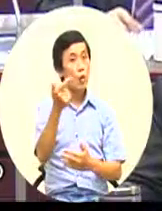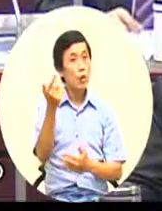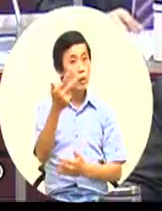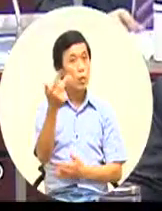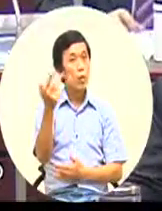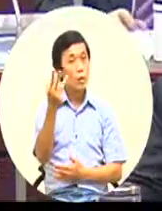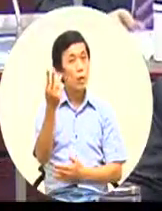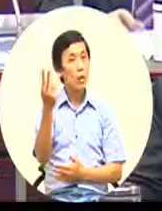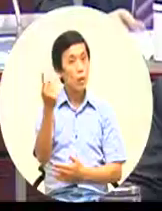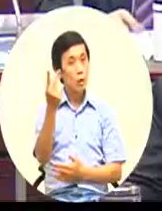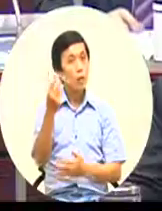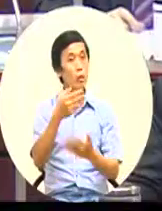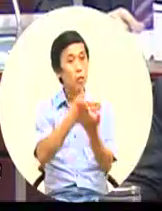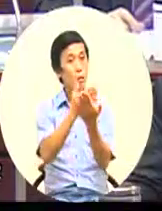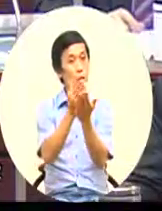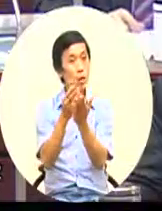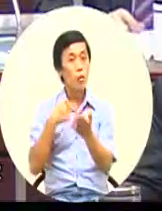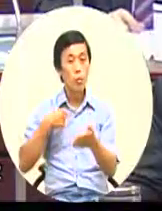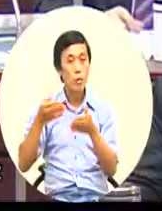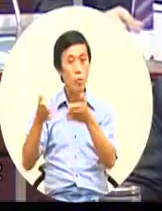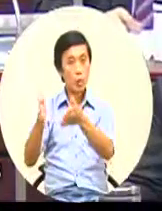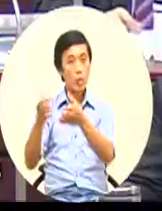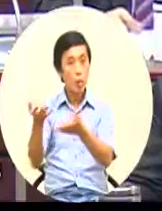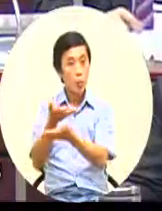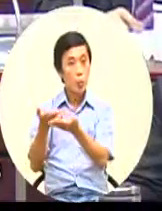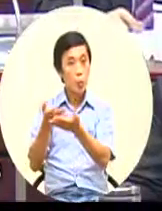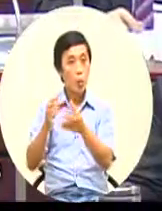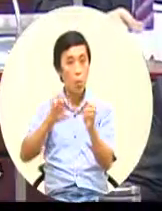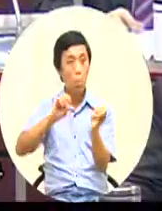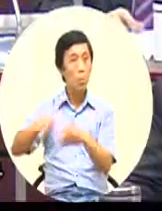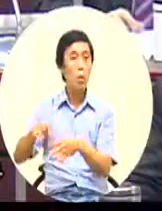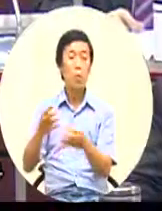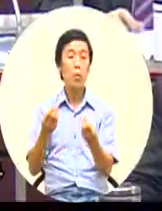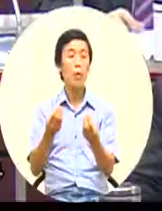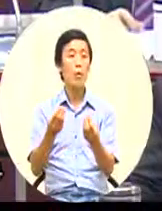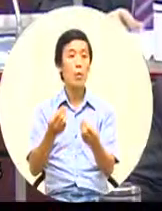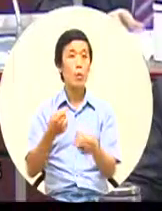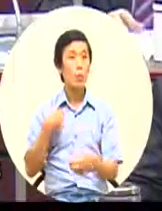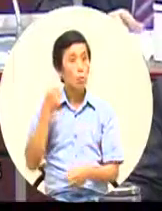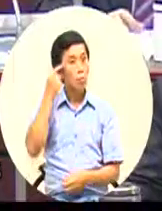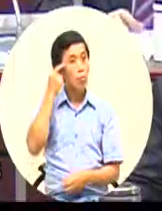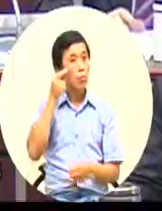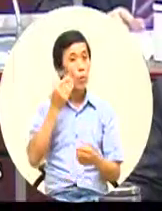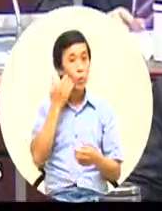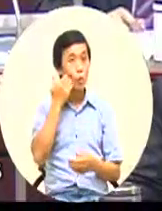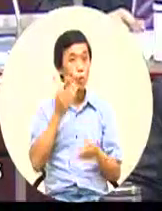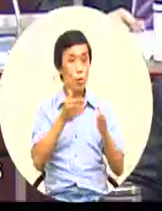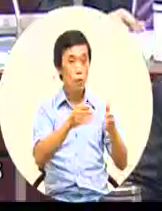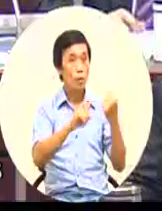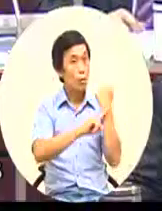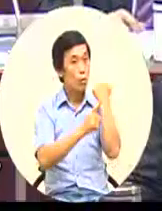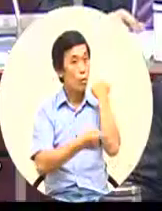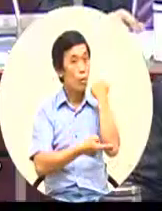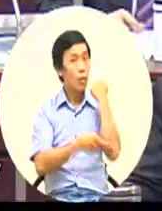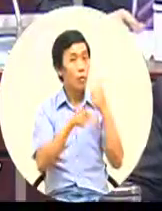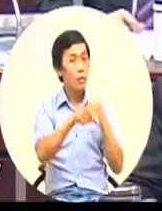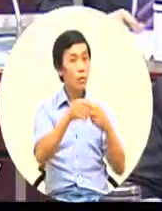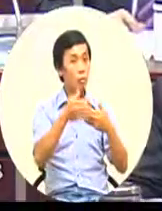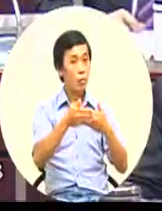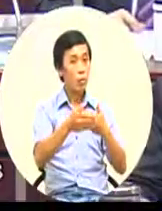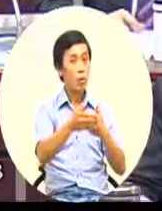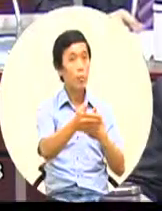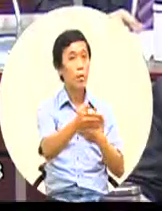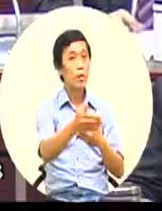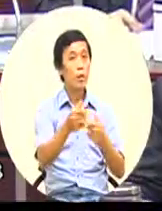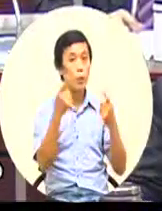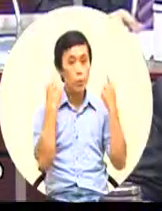想我们从来没有放弃沟通。如果我们只是说法律上，法律的这些程序老早都